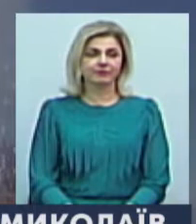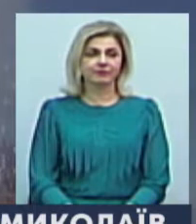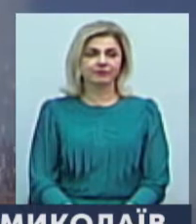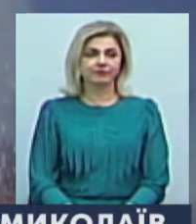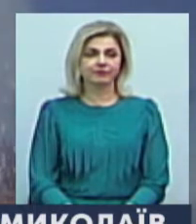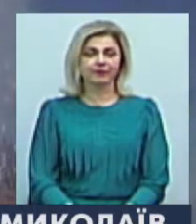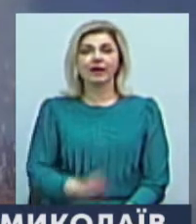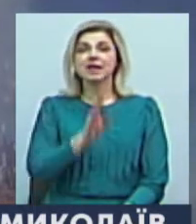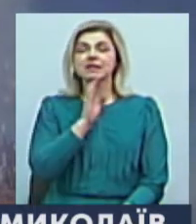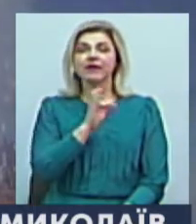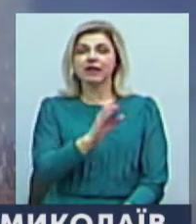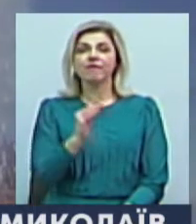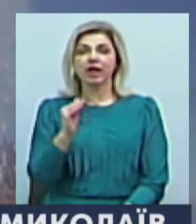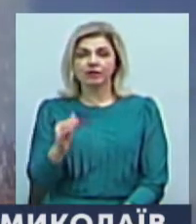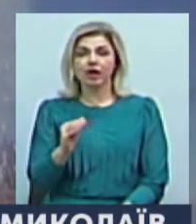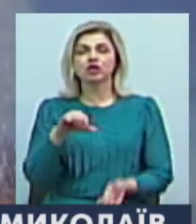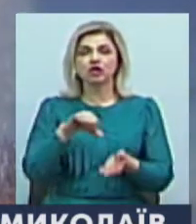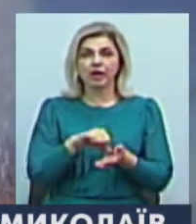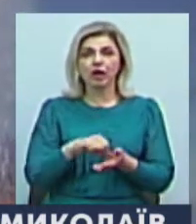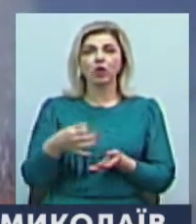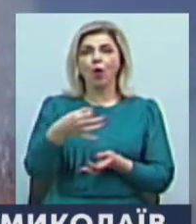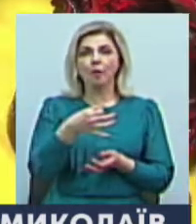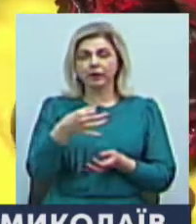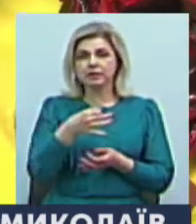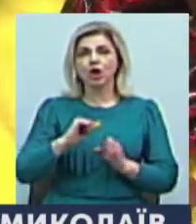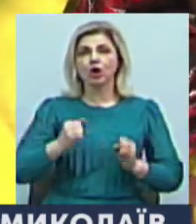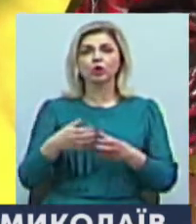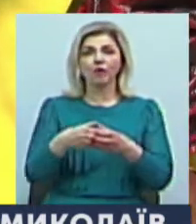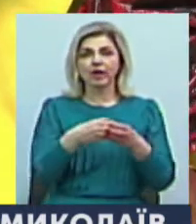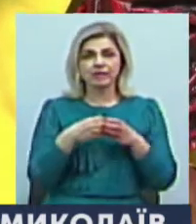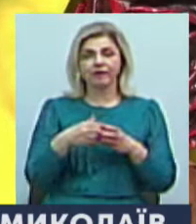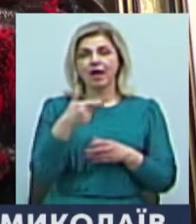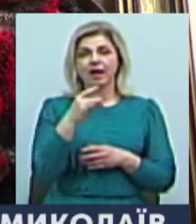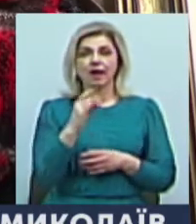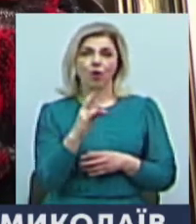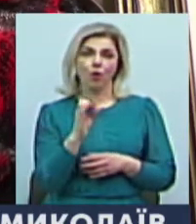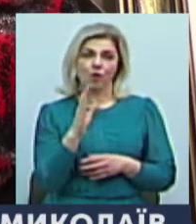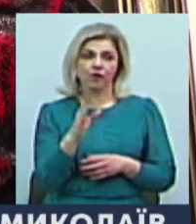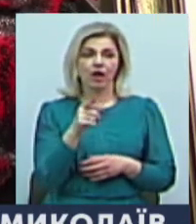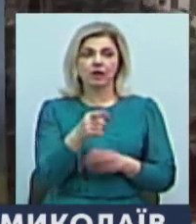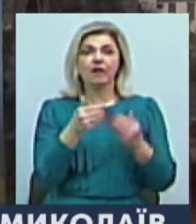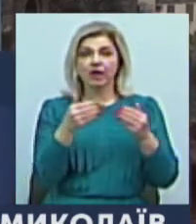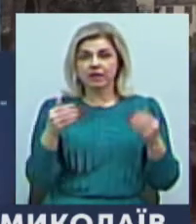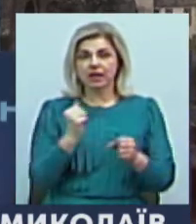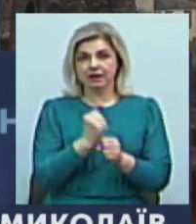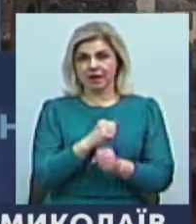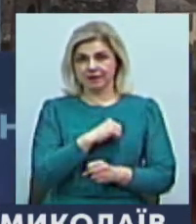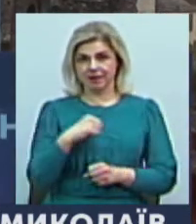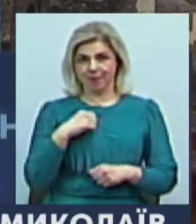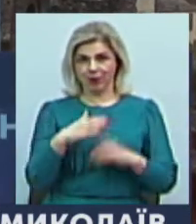Світлана Фельдман – членкиня Миколаївського обласного товариства греків «Нова Елада». Частину експозиції робила власноруч. Ці